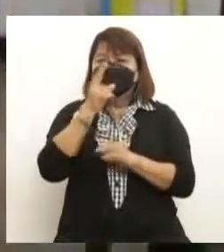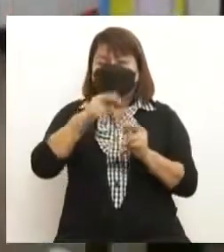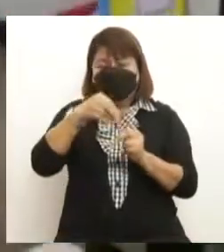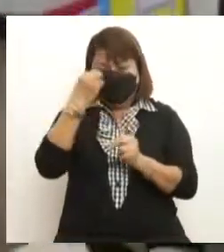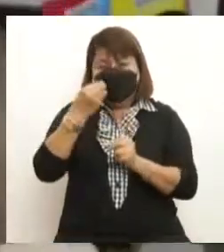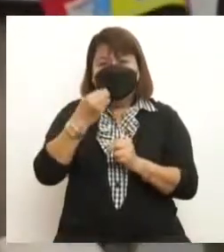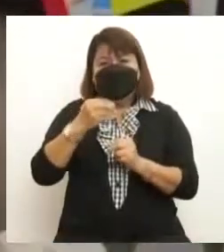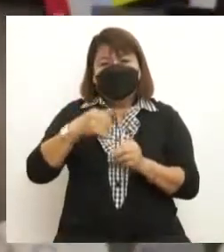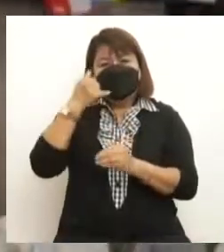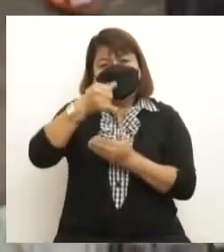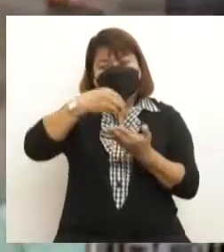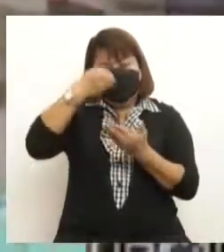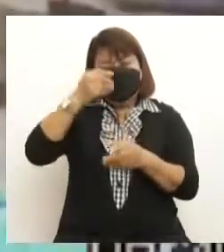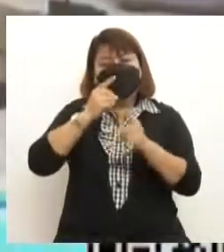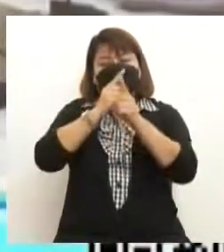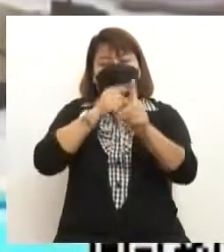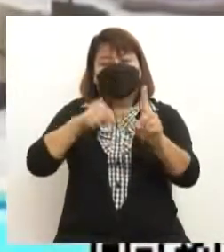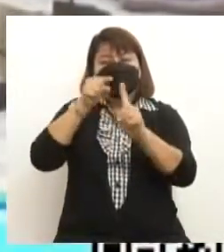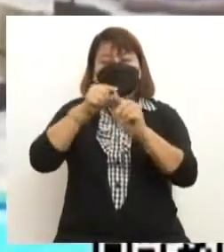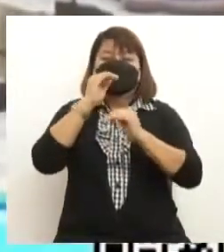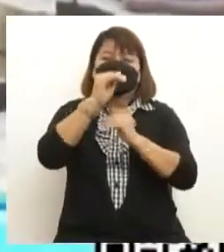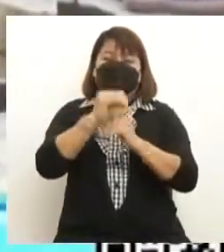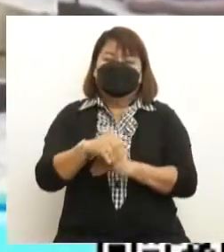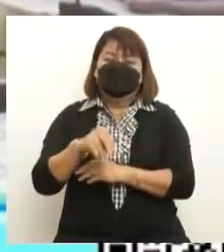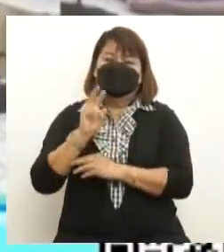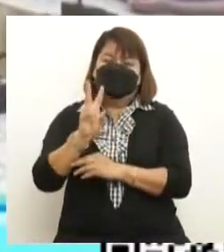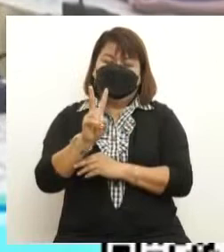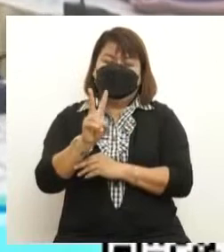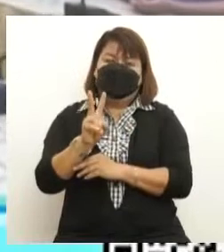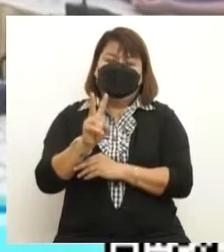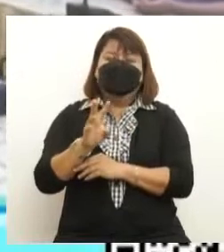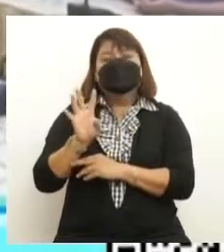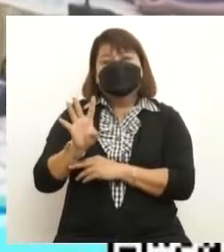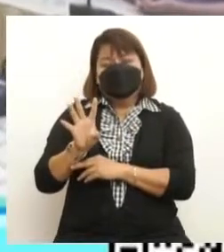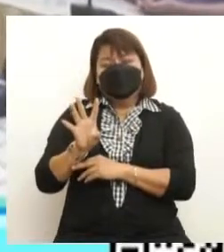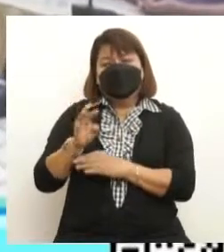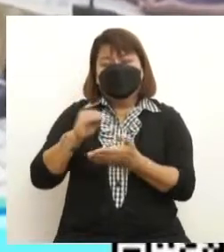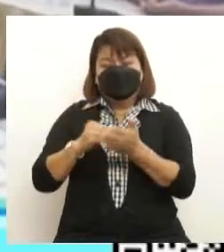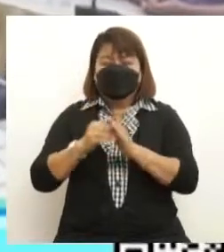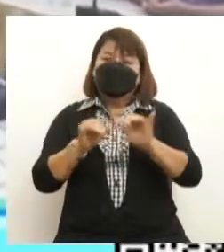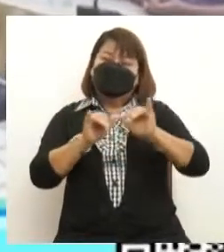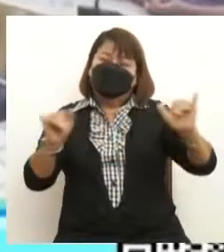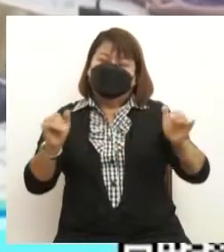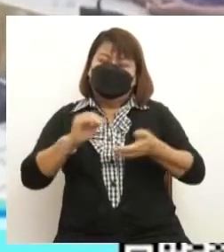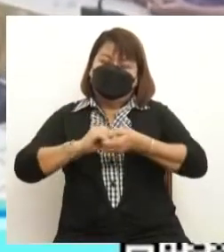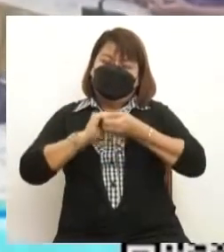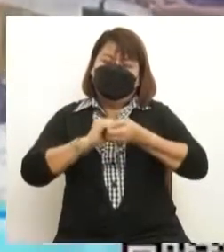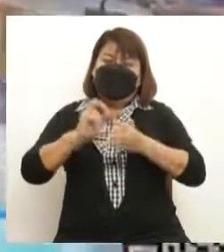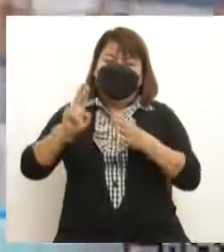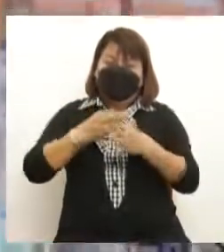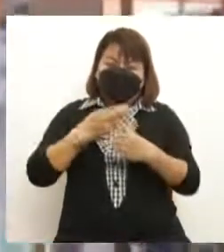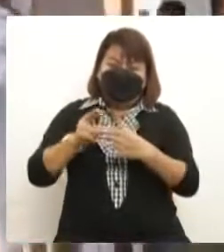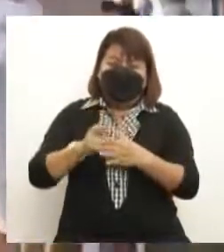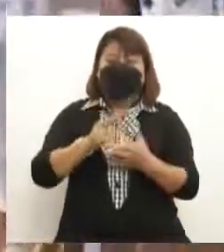ได้เข้าเรียนตามที่เป้าหมายกำหนดไว้2ยกกำลัง2เท่ากับ4เป็นการขยายความร่วมมือกันระหว่างสถ